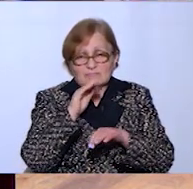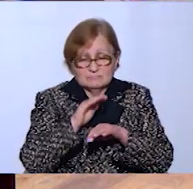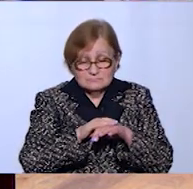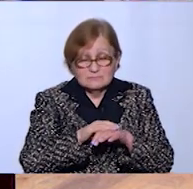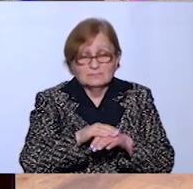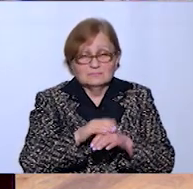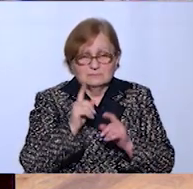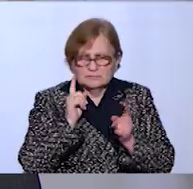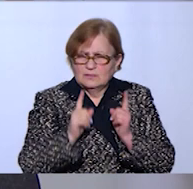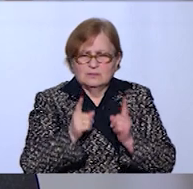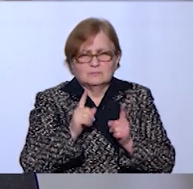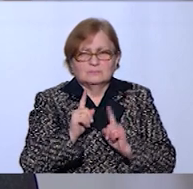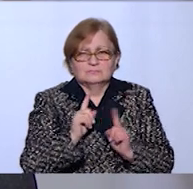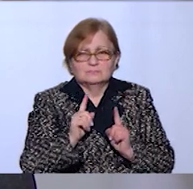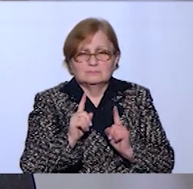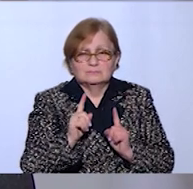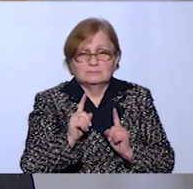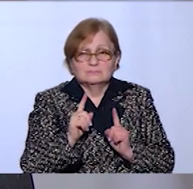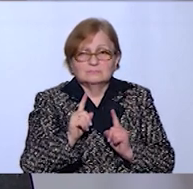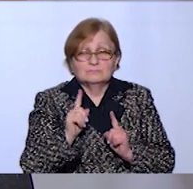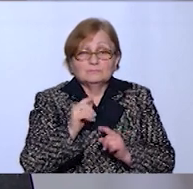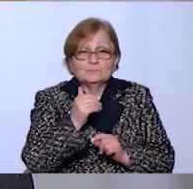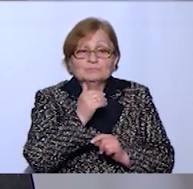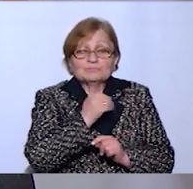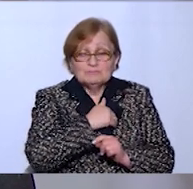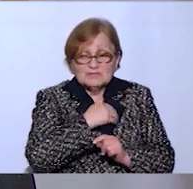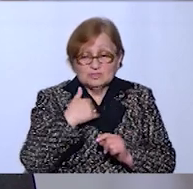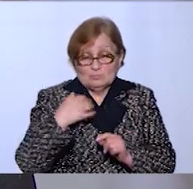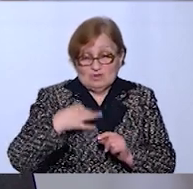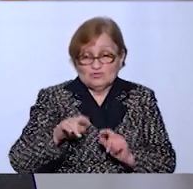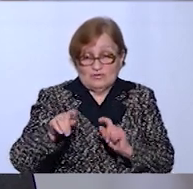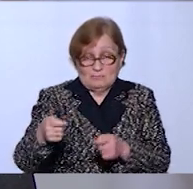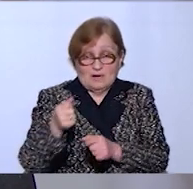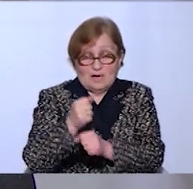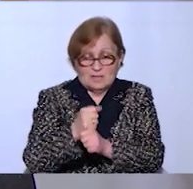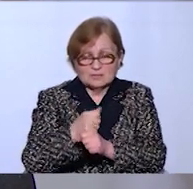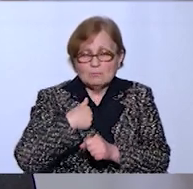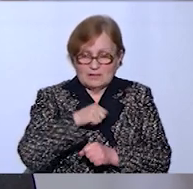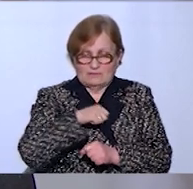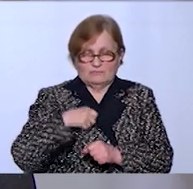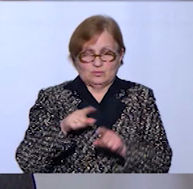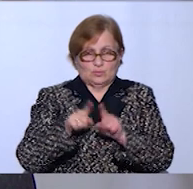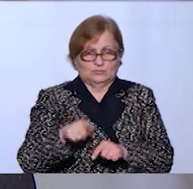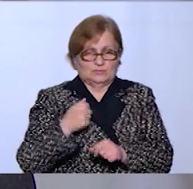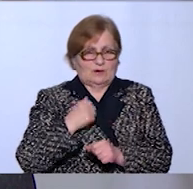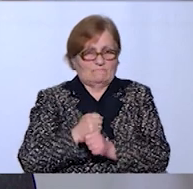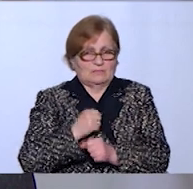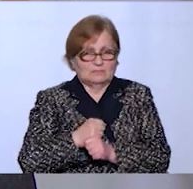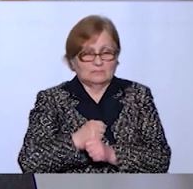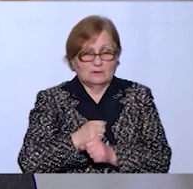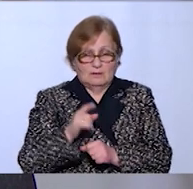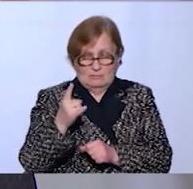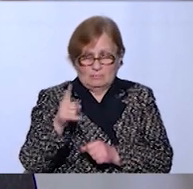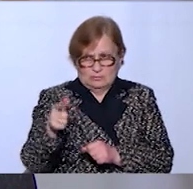ის რომ ჩვენ არ უნდა დაგვავიწყდეს რომ ვიხოთ იმს რომ გვაქვს მშობლის ძალიან მნიშვნელოვანი როლი, ჩვენც